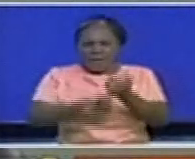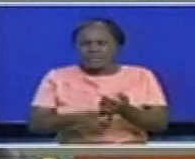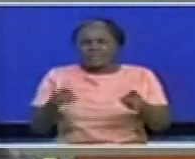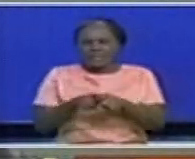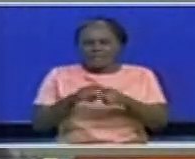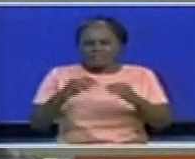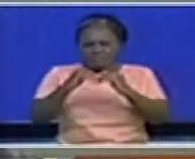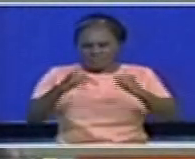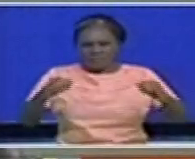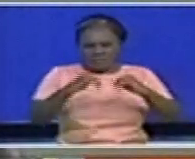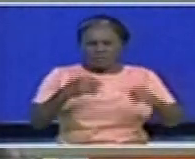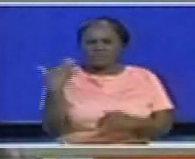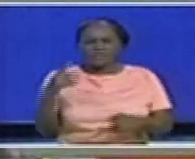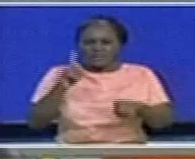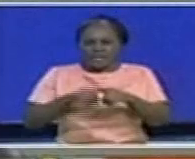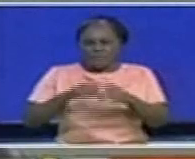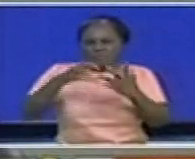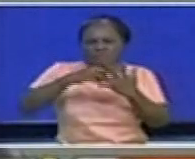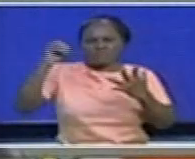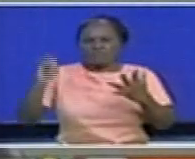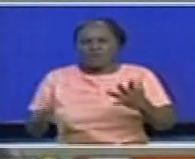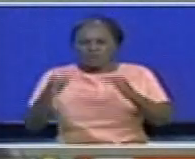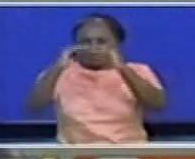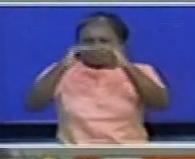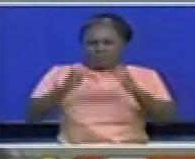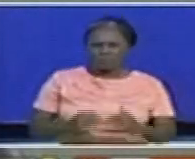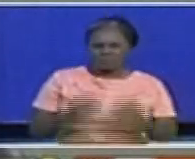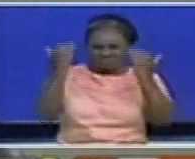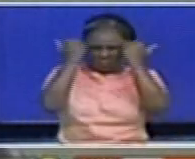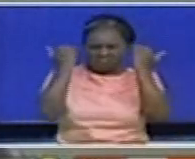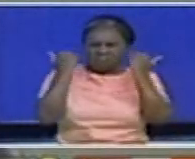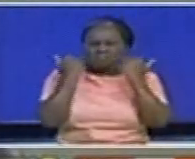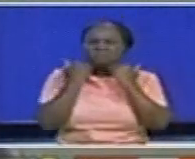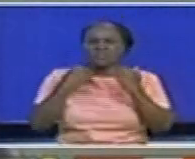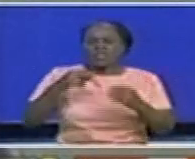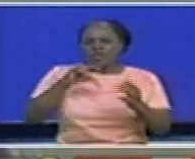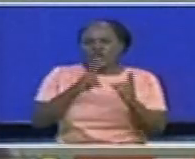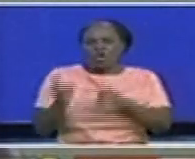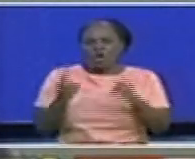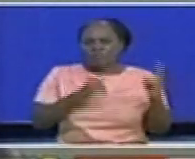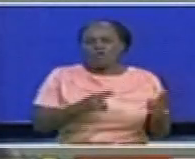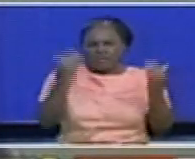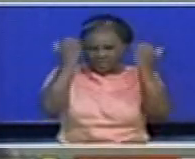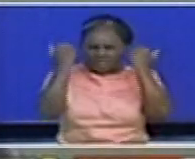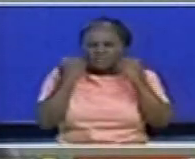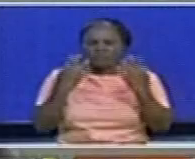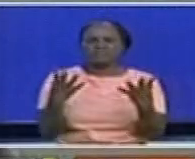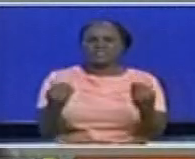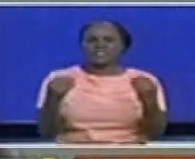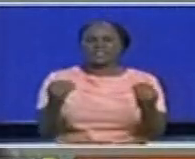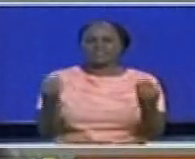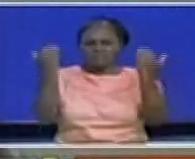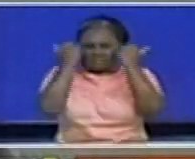mali, haswa pale ndoa inapovunjika, ili kupunguza kesi za ndoa katika mahakama za kawaida na hivi basi kurahisisha kesi